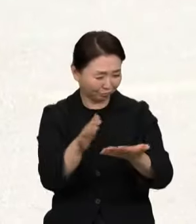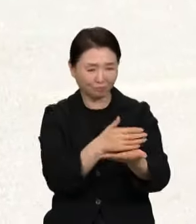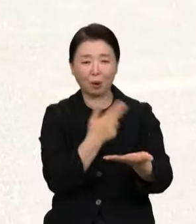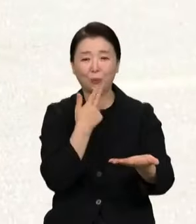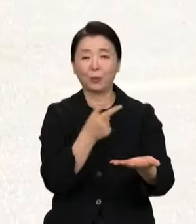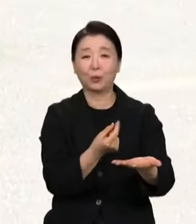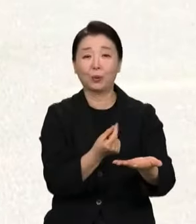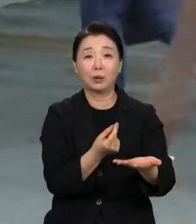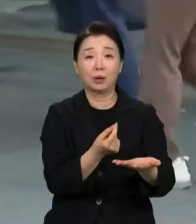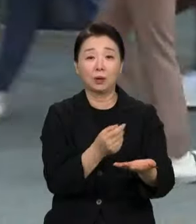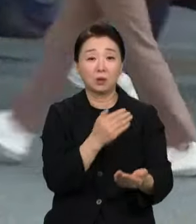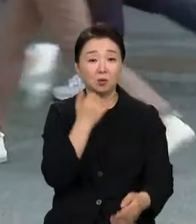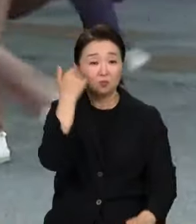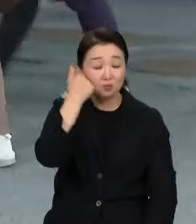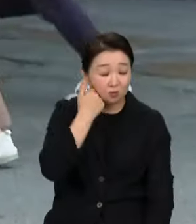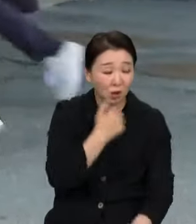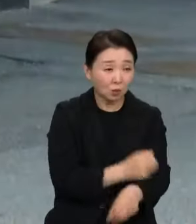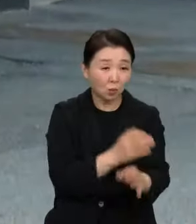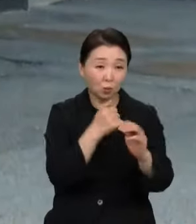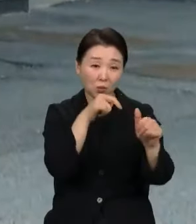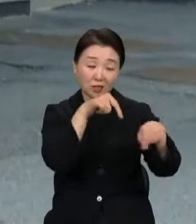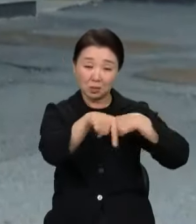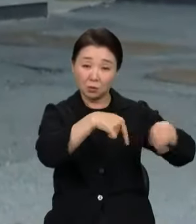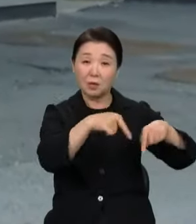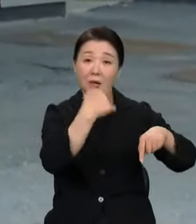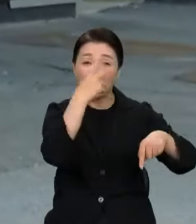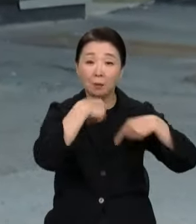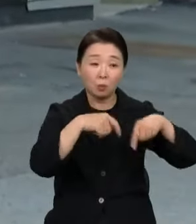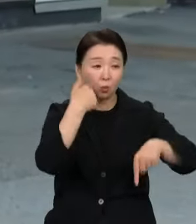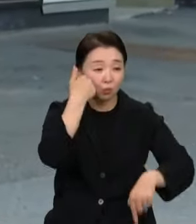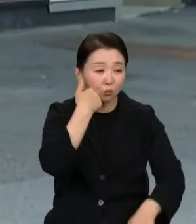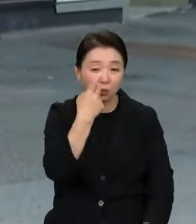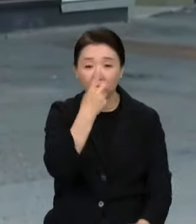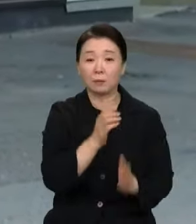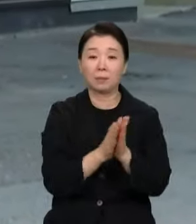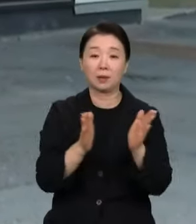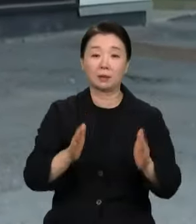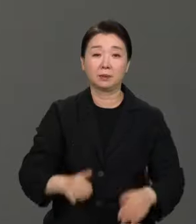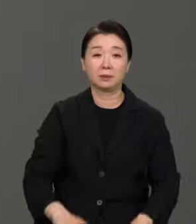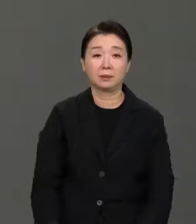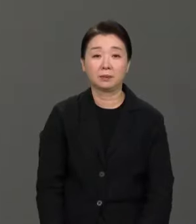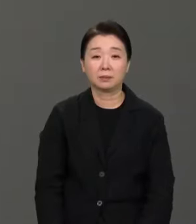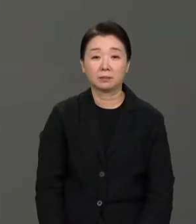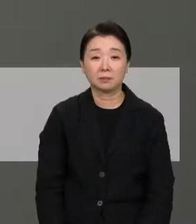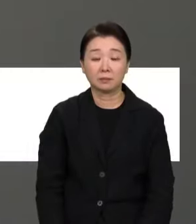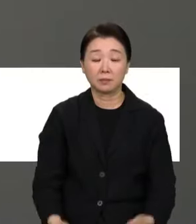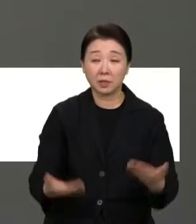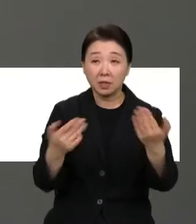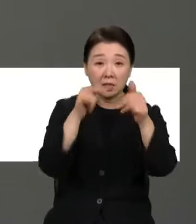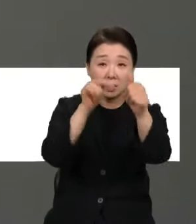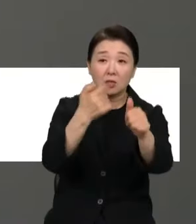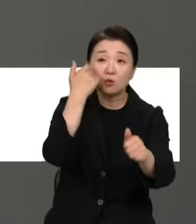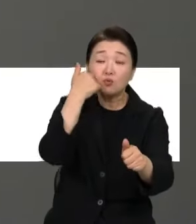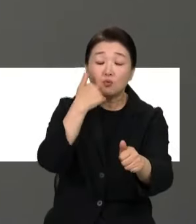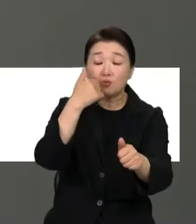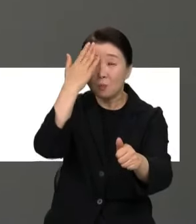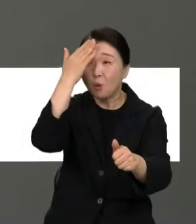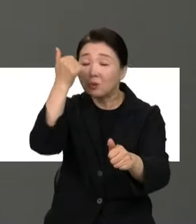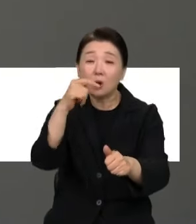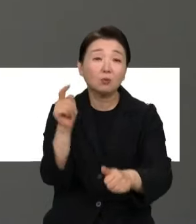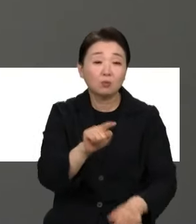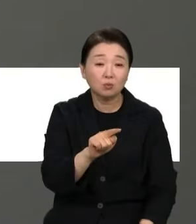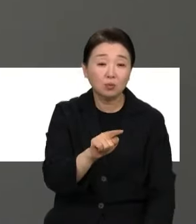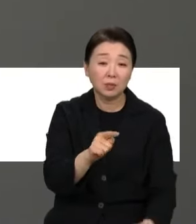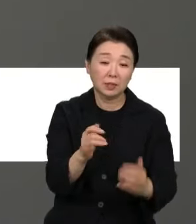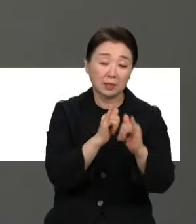상황. 실제로 누가 노동자들을 지휘 감독했는지 수사가 시작됐습니다. 작업의 지시는 누구로부터 받았는지, 인사놈은